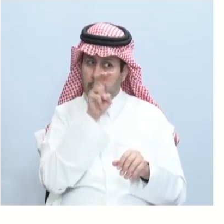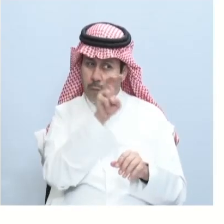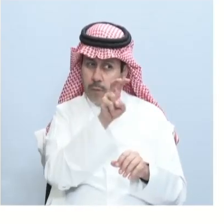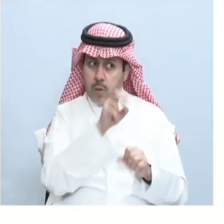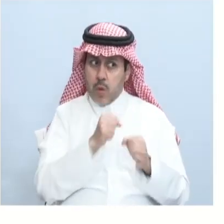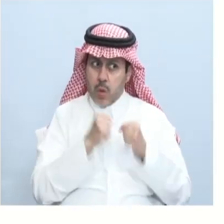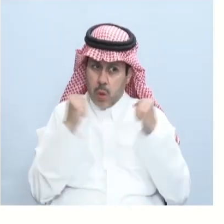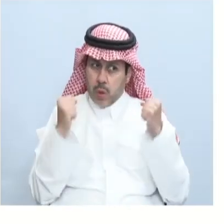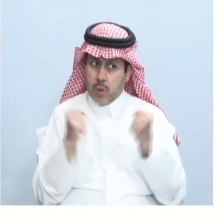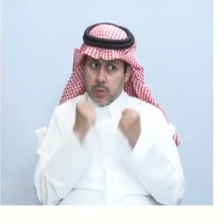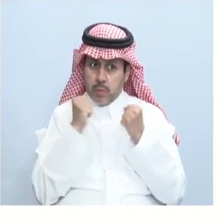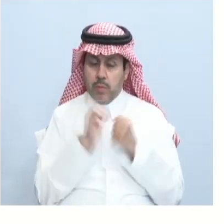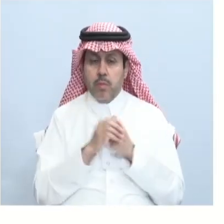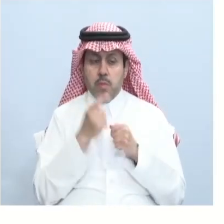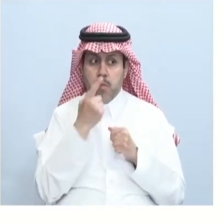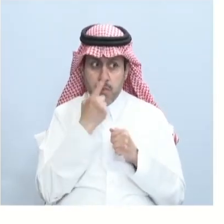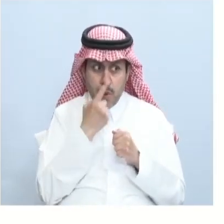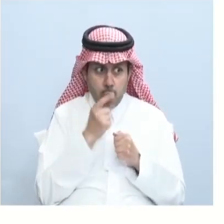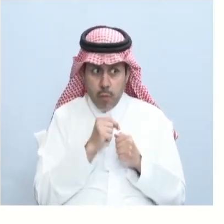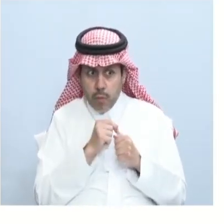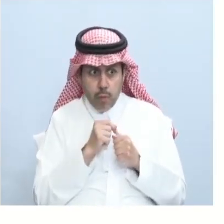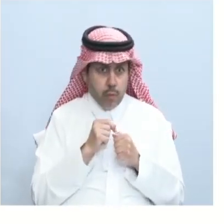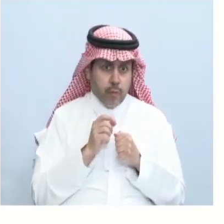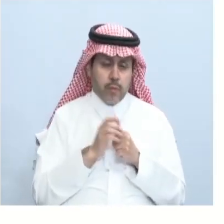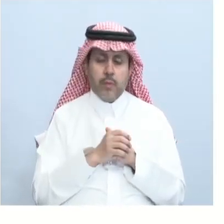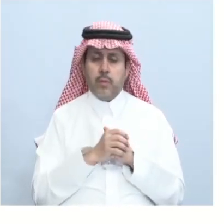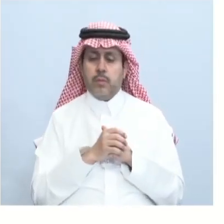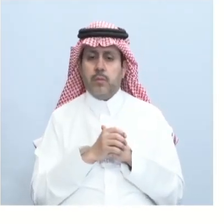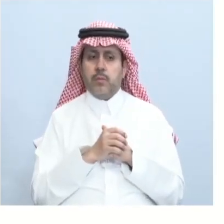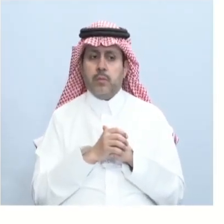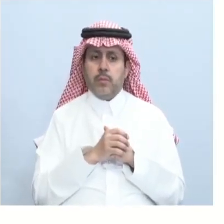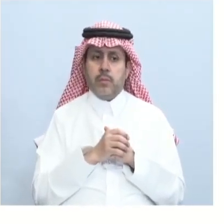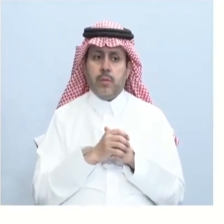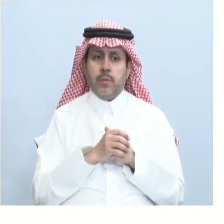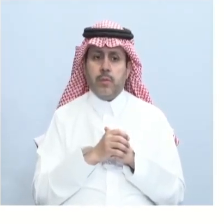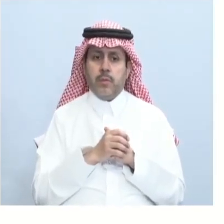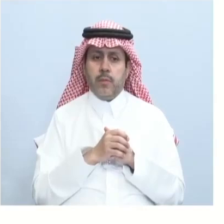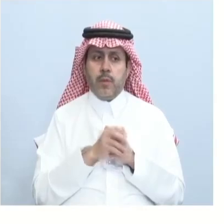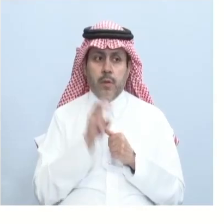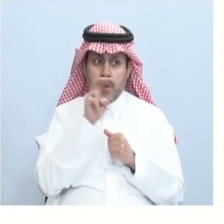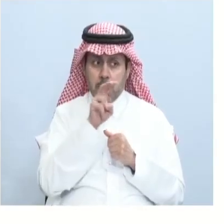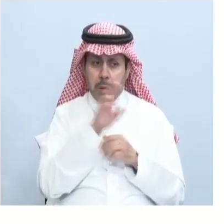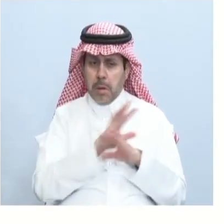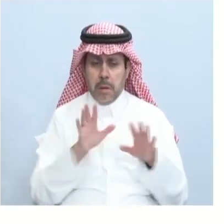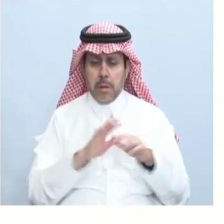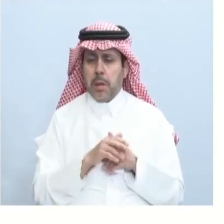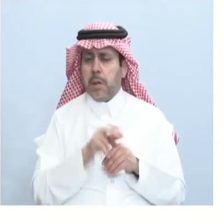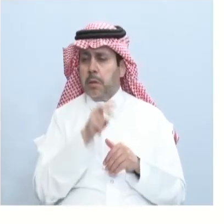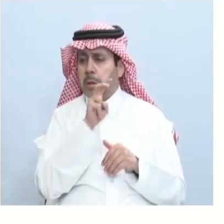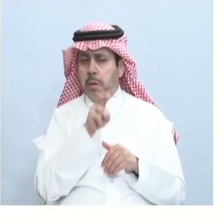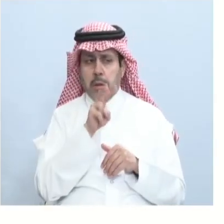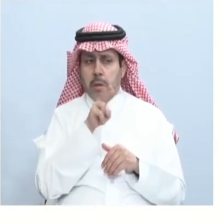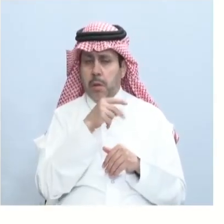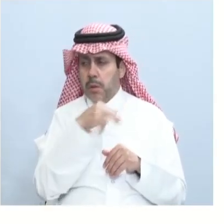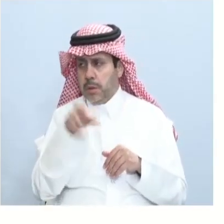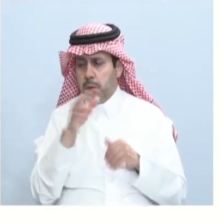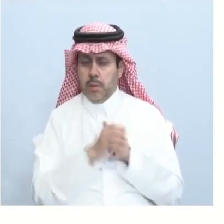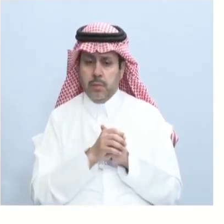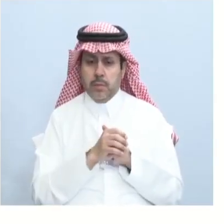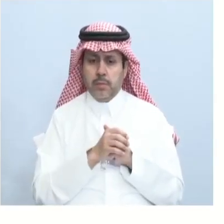الحرص والتطلع والذي ينظر قد لا يكون ذلك معه والذي ينظر قد لا يكون